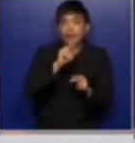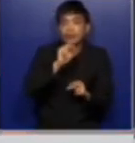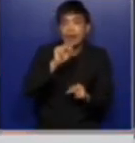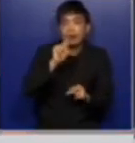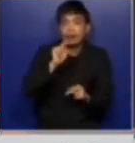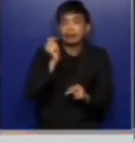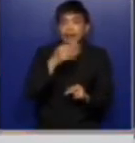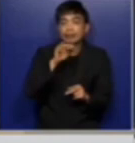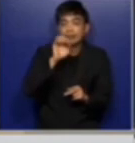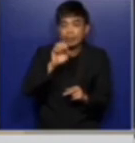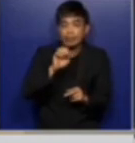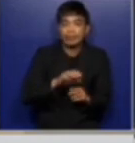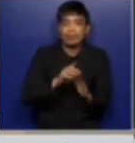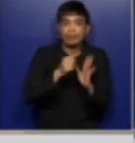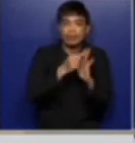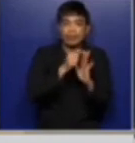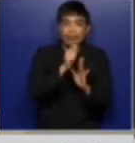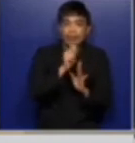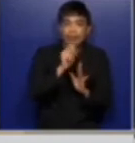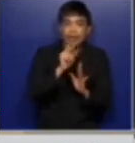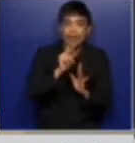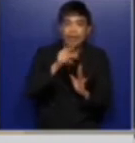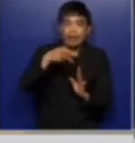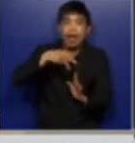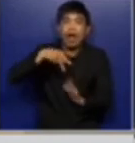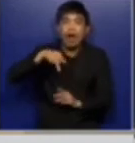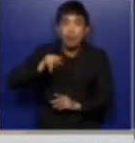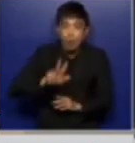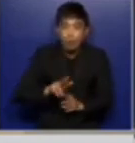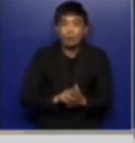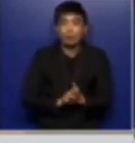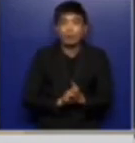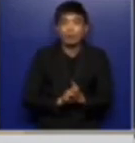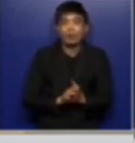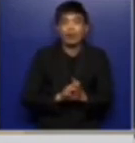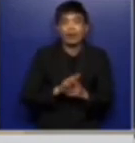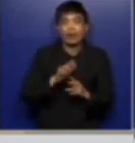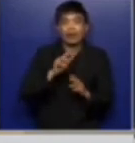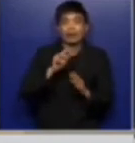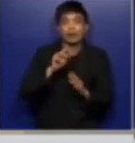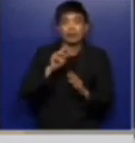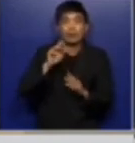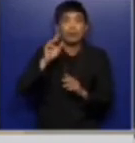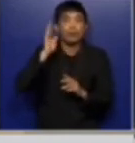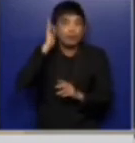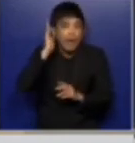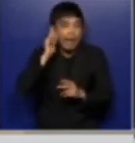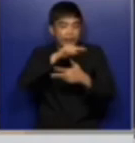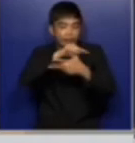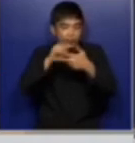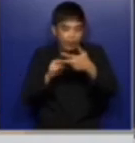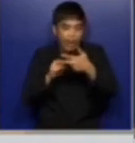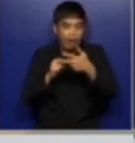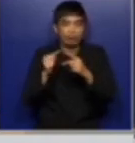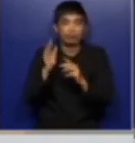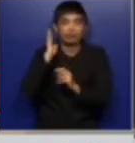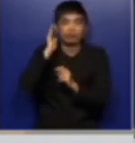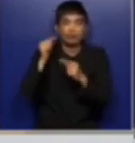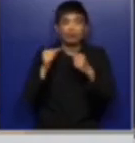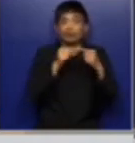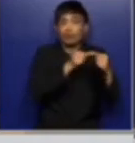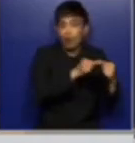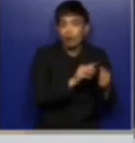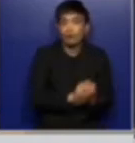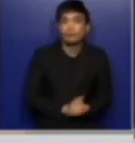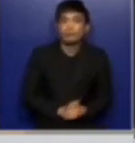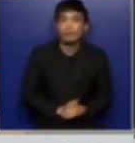ท่านหมอเอกภพก้าวไก่และท่านพิสิทธิ์ลีอาธรรมประชาธิปัตย์นะครับเชิญท่านนาทีครับ กราบเรียนท่านประ